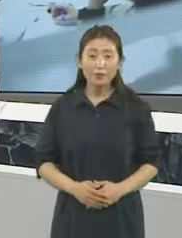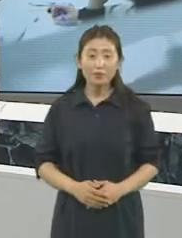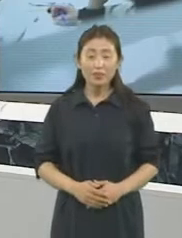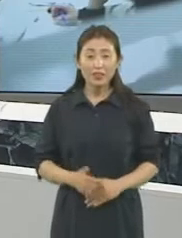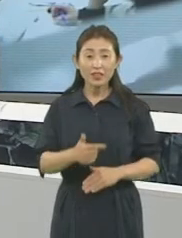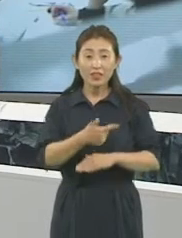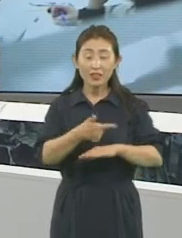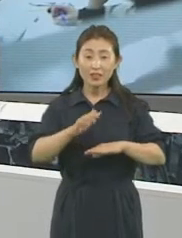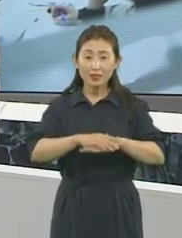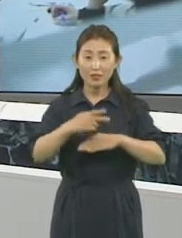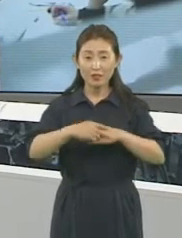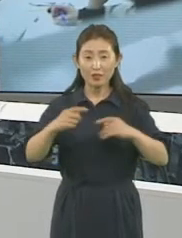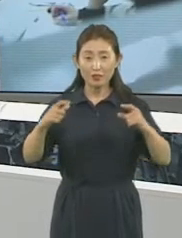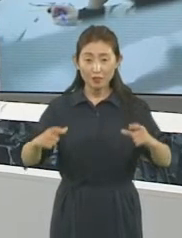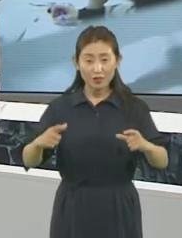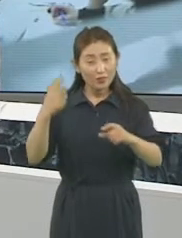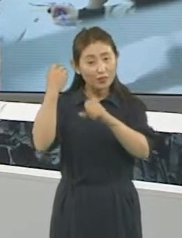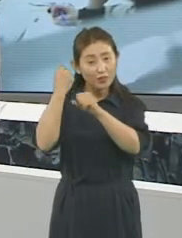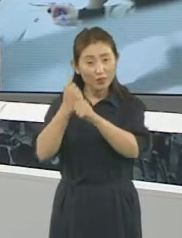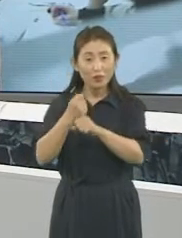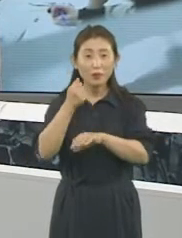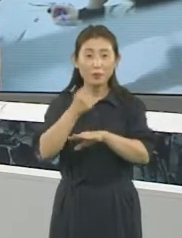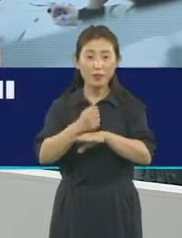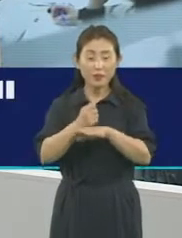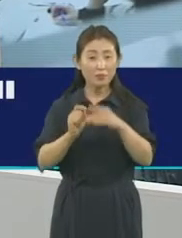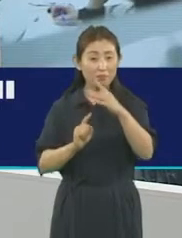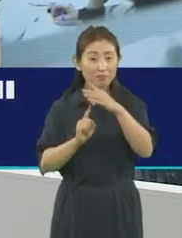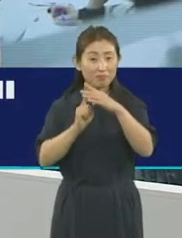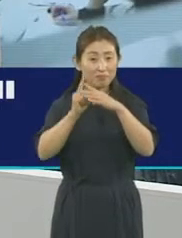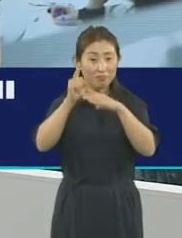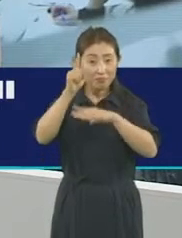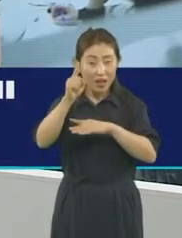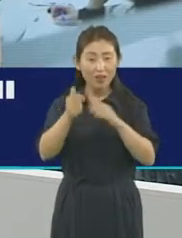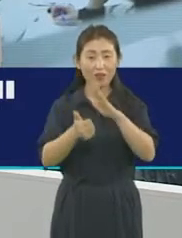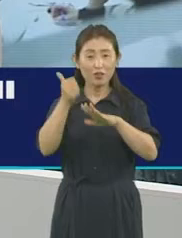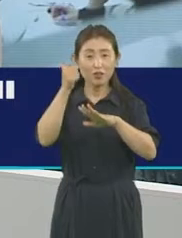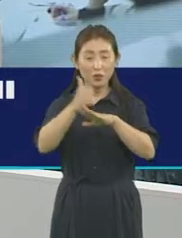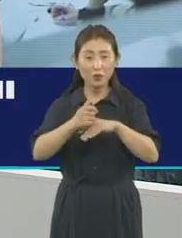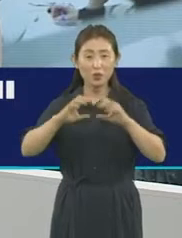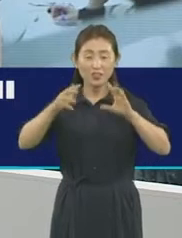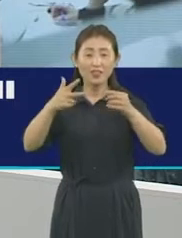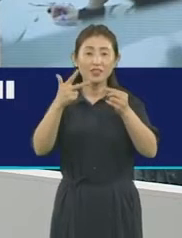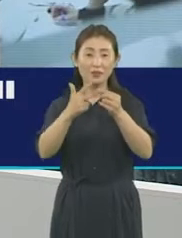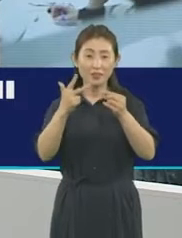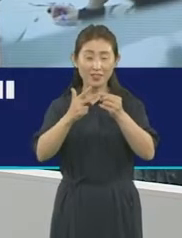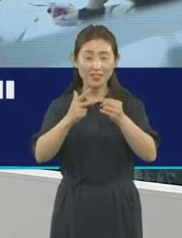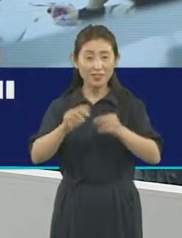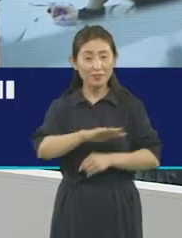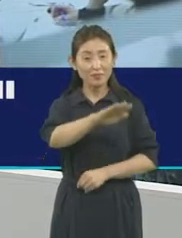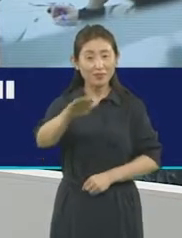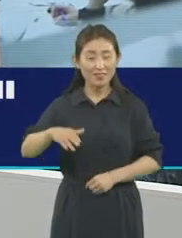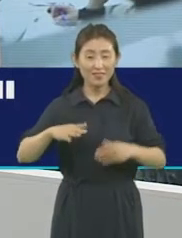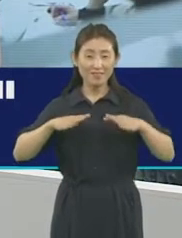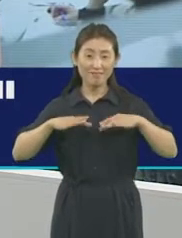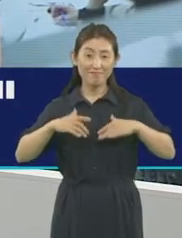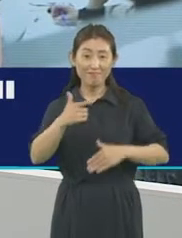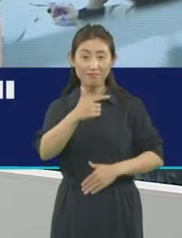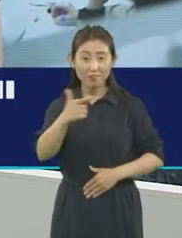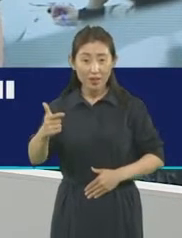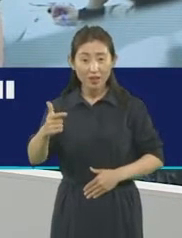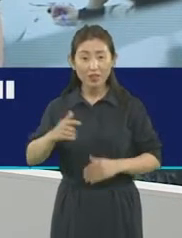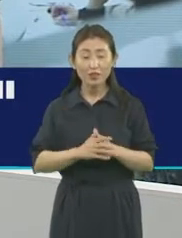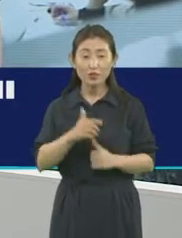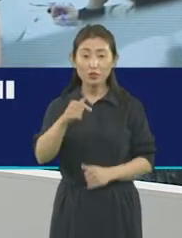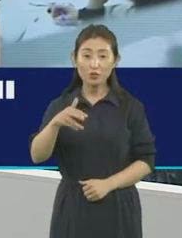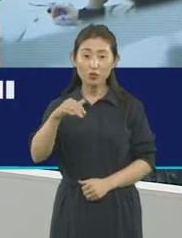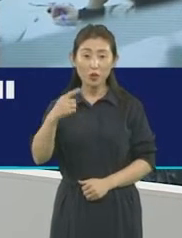우리 지역 대덕에서 만든 한국형 발사체가 세계 7번째로 성공하면서 지역민들의 자부심이 커지고 있는데요. 한국형